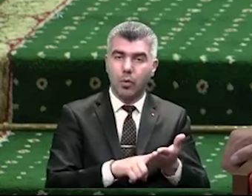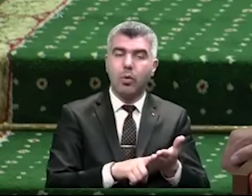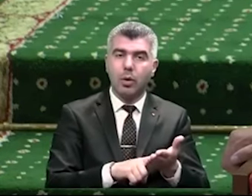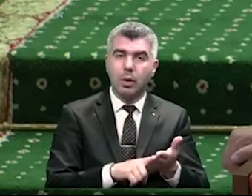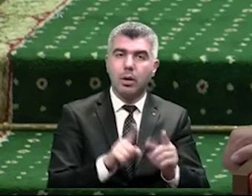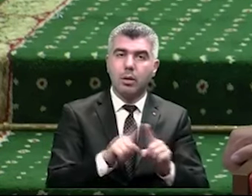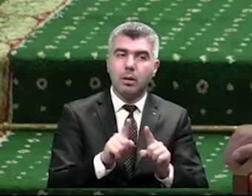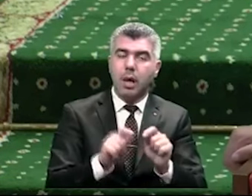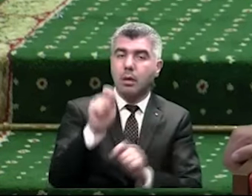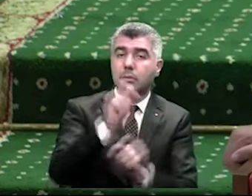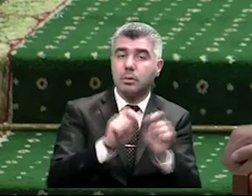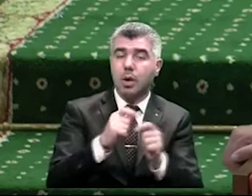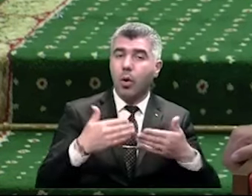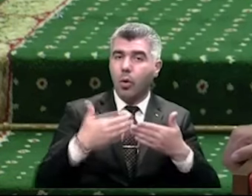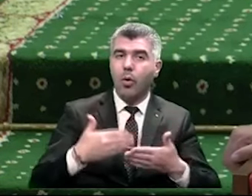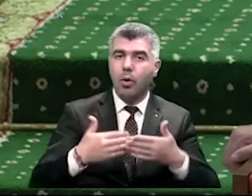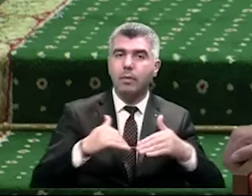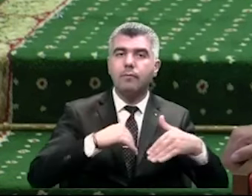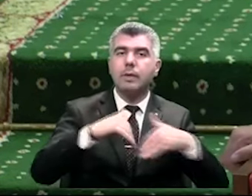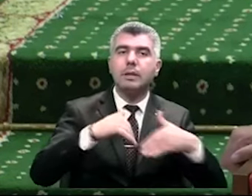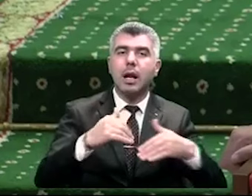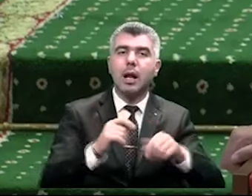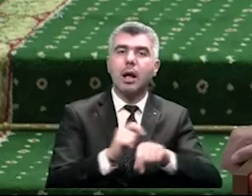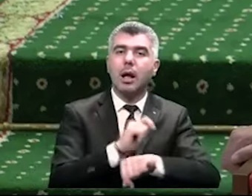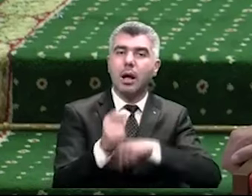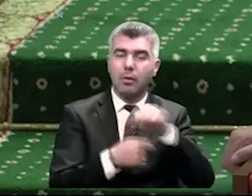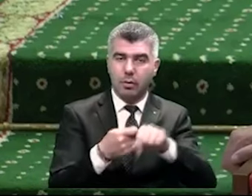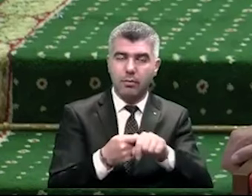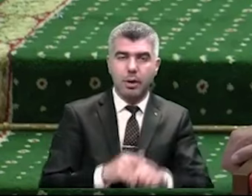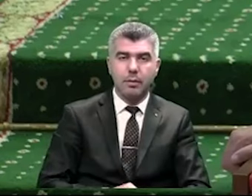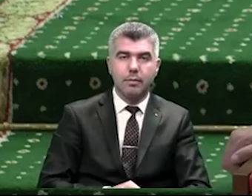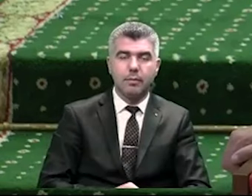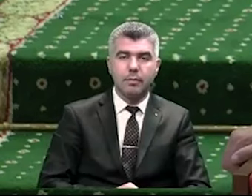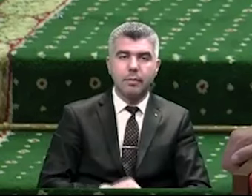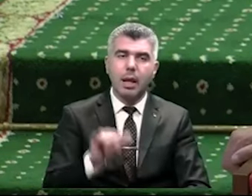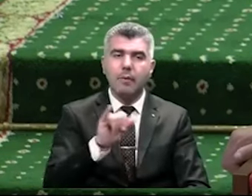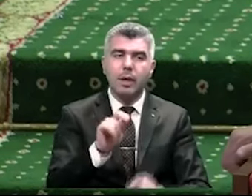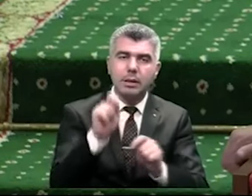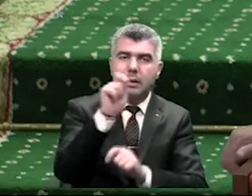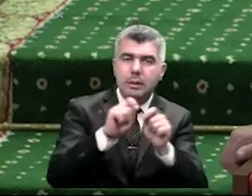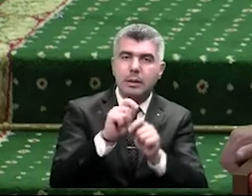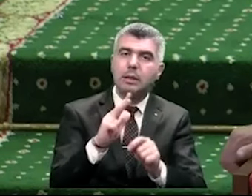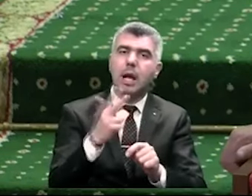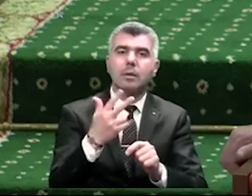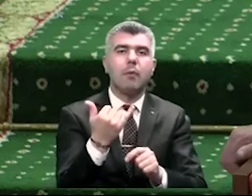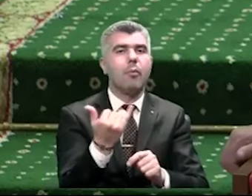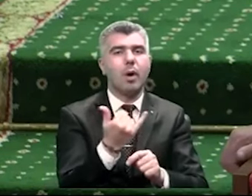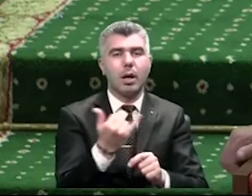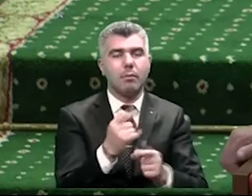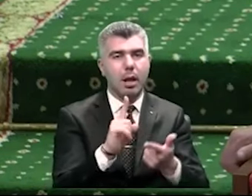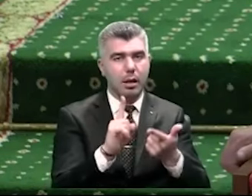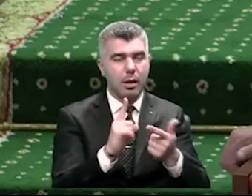تاهيل اليوم هذه الطرق القرويه هذا الهيل فهو يتطلب ثلاثه امور امر الاول